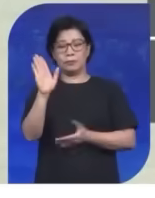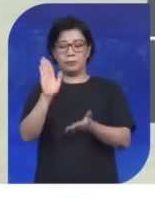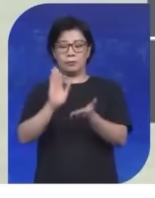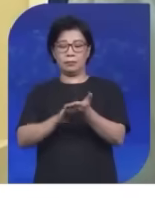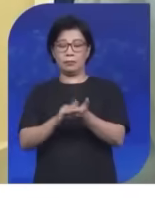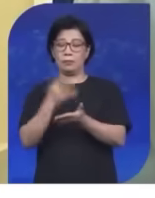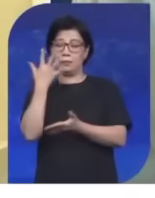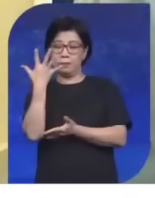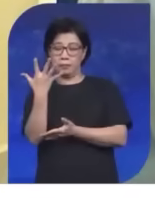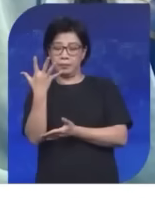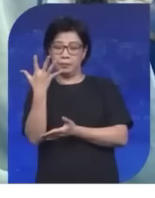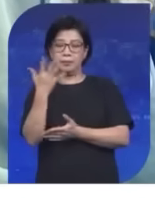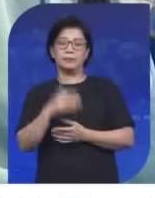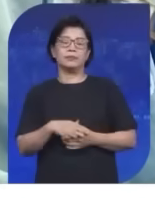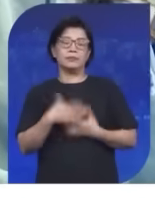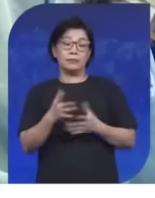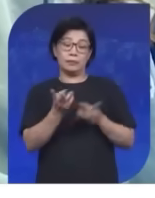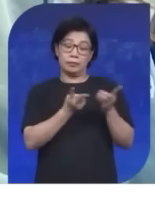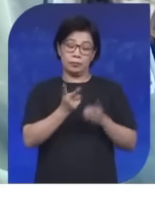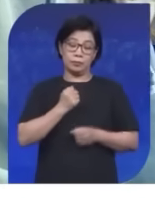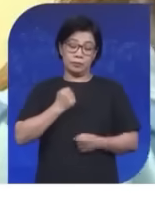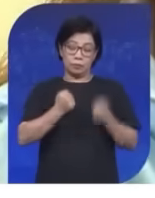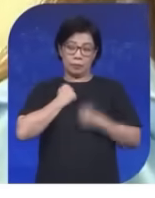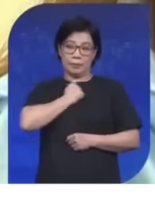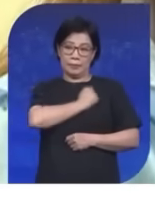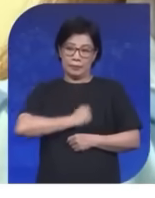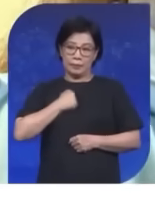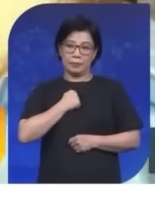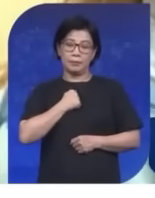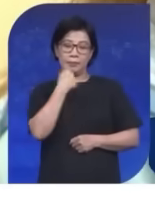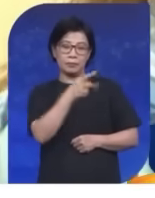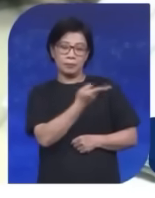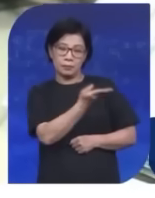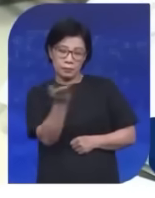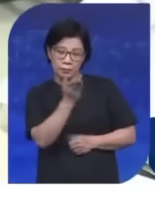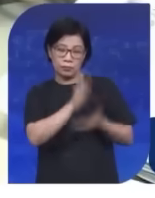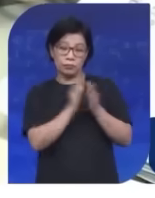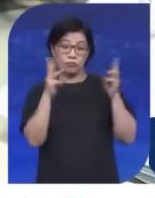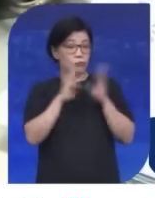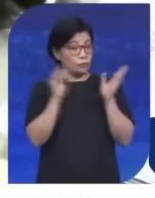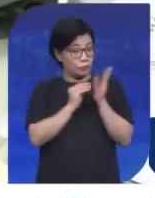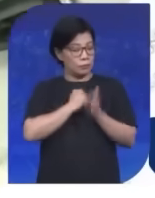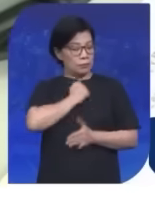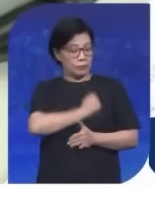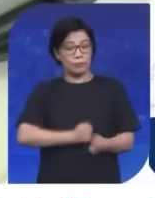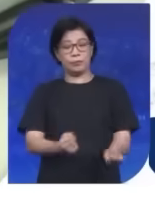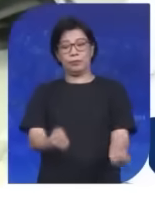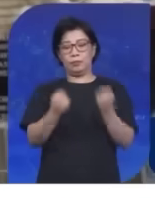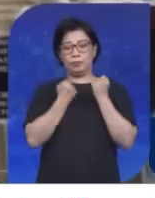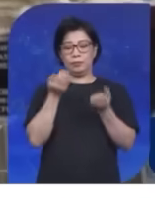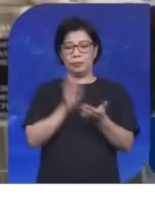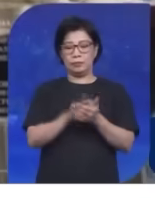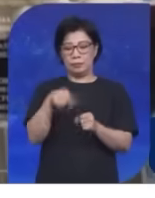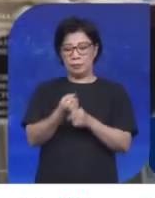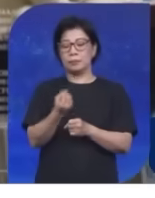trước. Cùng với đó là gói dịch vụ khám sức khỏe trước khi kết hôn, tầm soát, chẩn đoán và điều trị bệnh tật trước sinh được tăng cường thực hiện từ vài năm